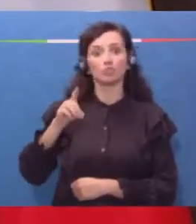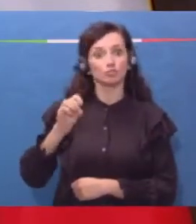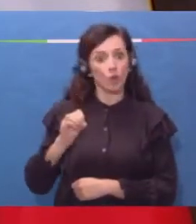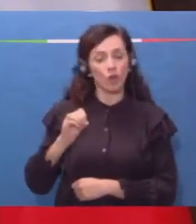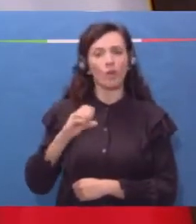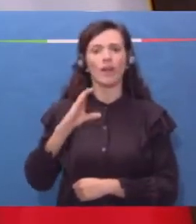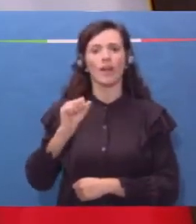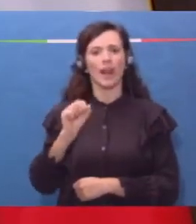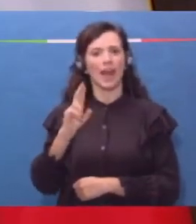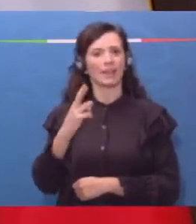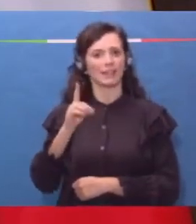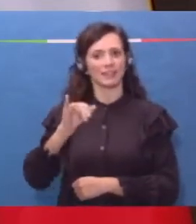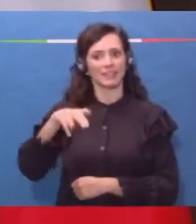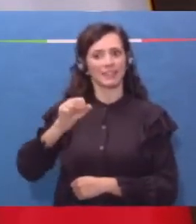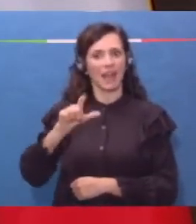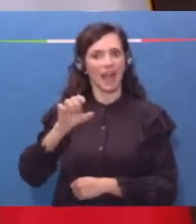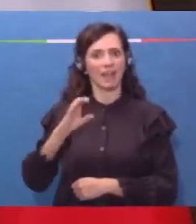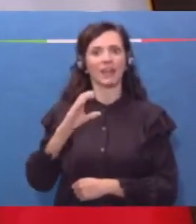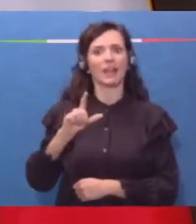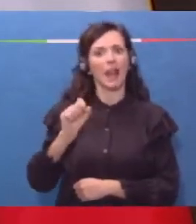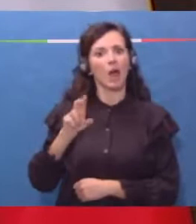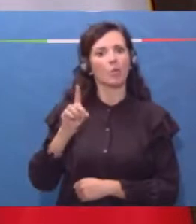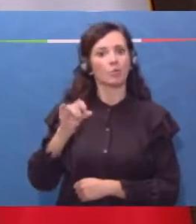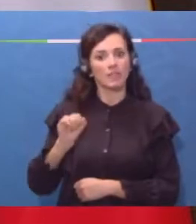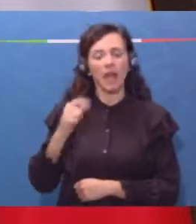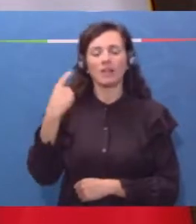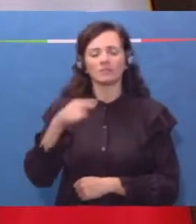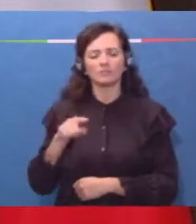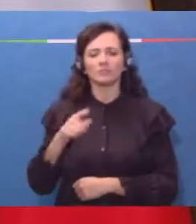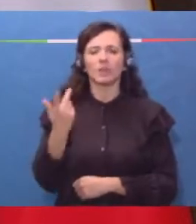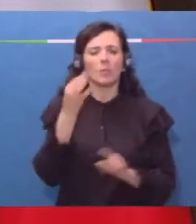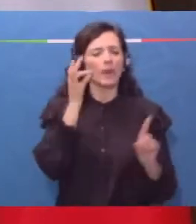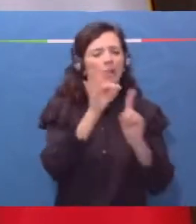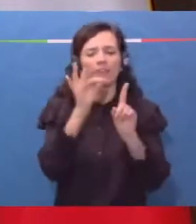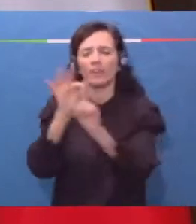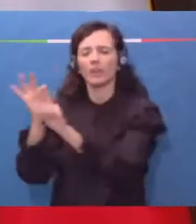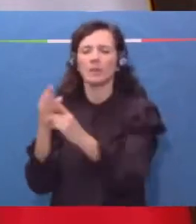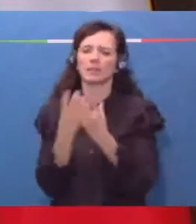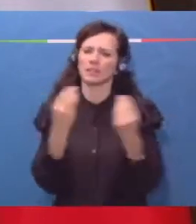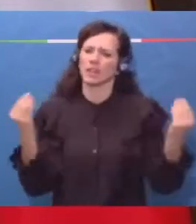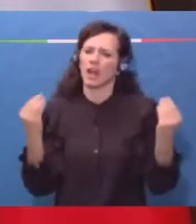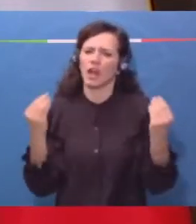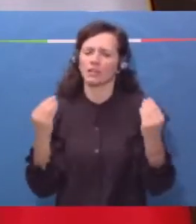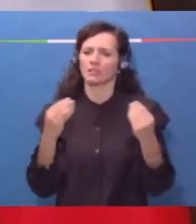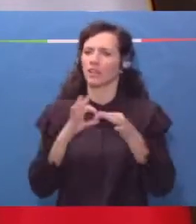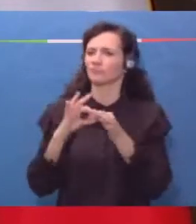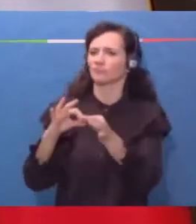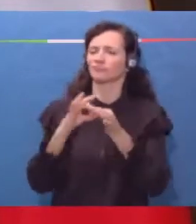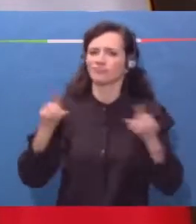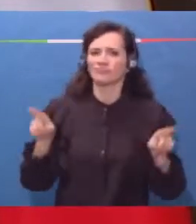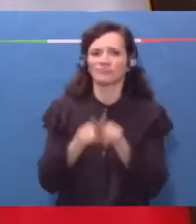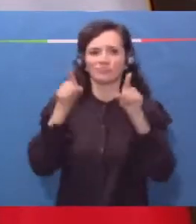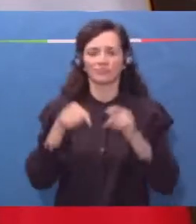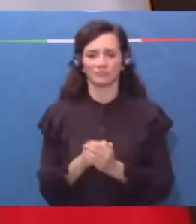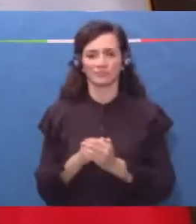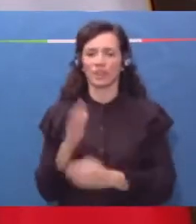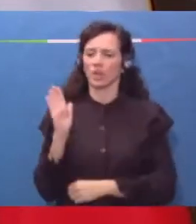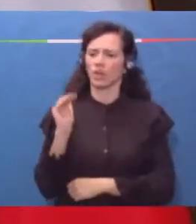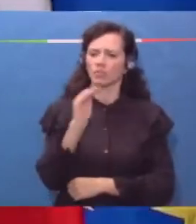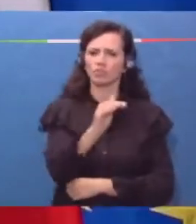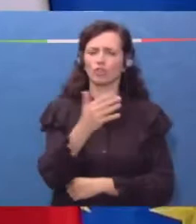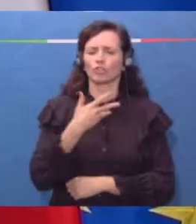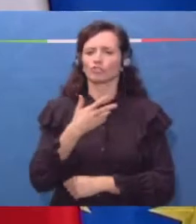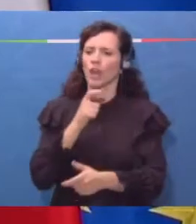di ricordi e riferimenti comuni. Ogni giorno questi rapporti si arricchiscono di